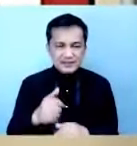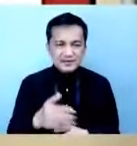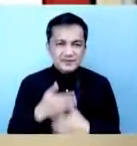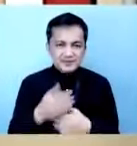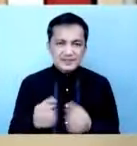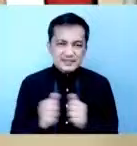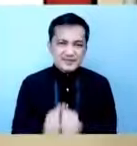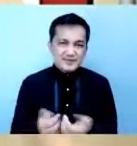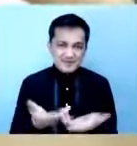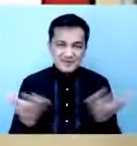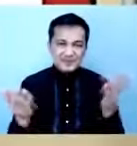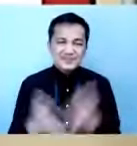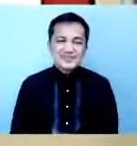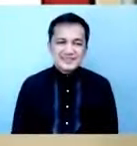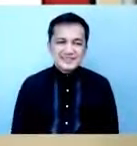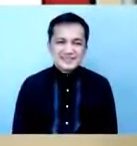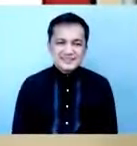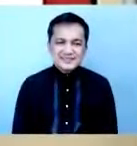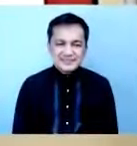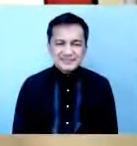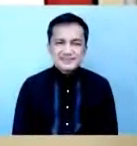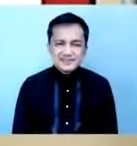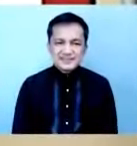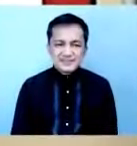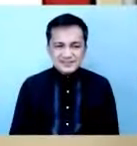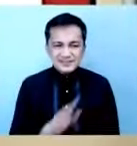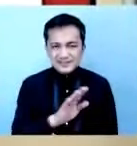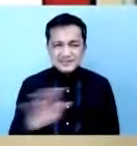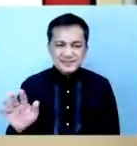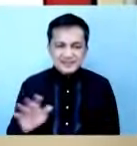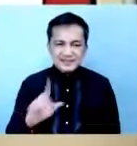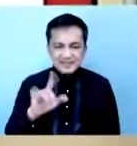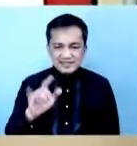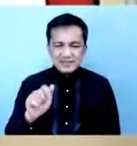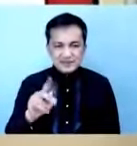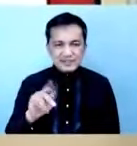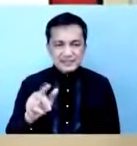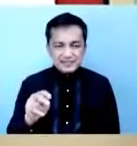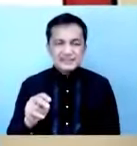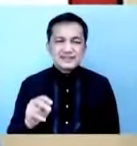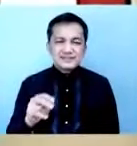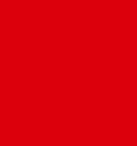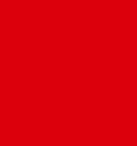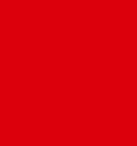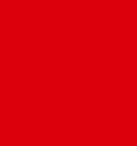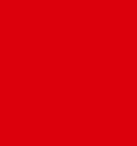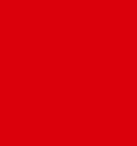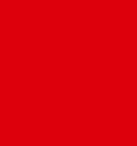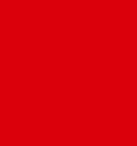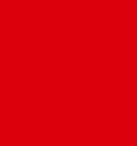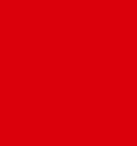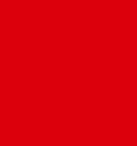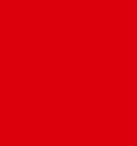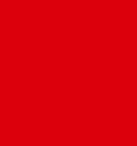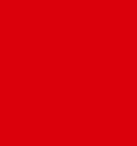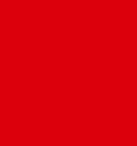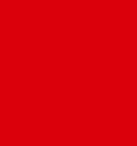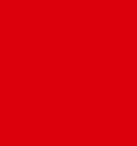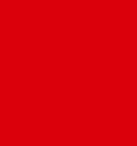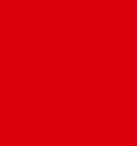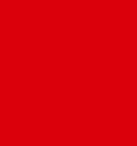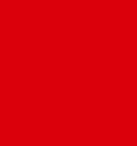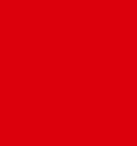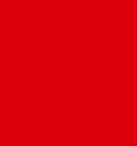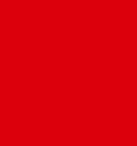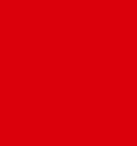mo! Nagbabalita mula sa Frontline, Laila Pangilinan, News 5. Mga kapatid, ito po